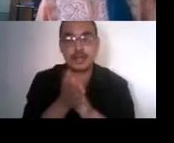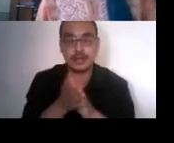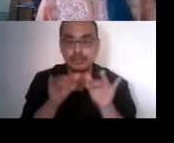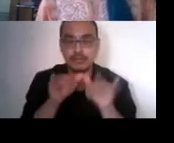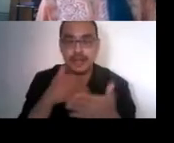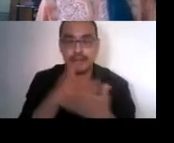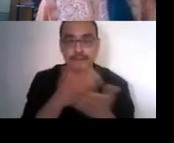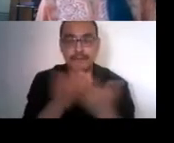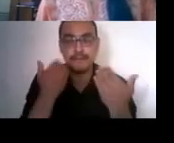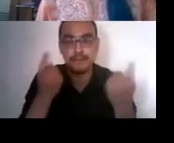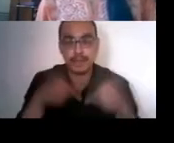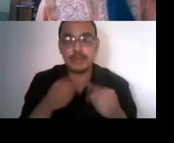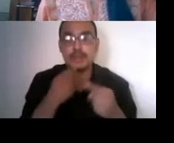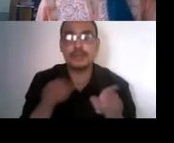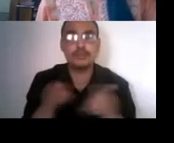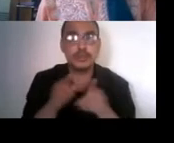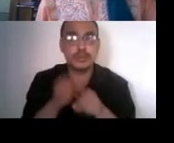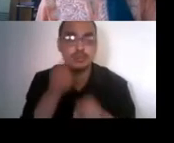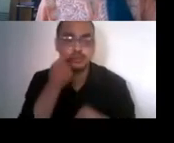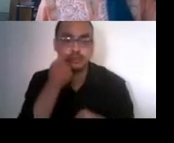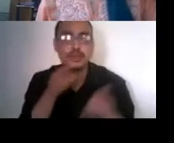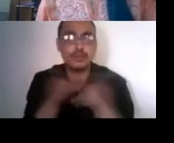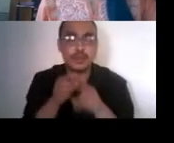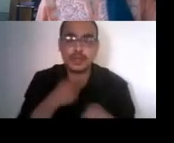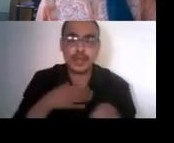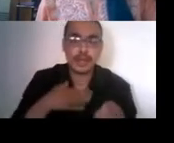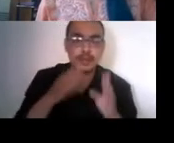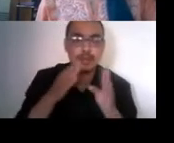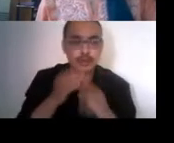त पुरुषहरूले पनि अब हाम्रो घरको केटी